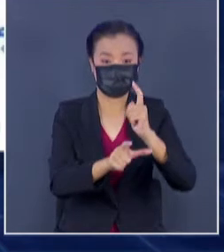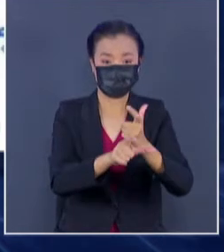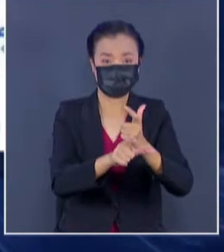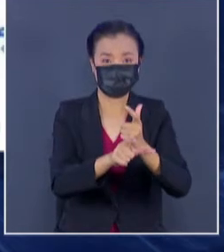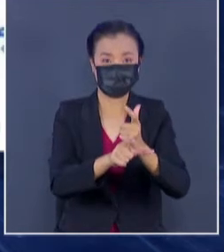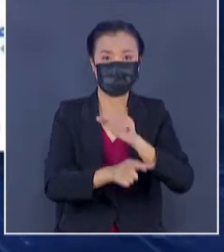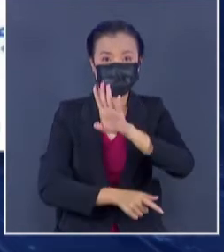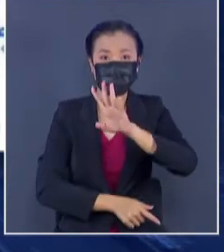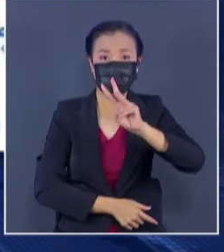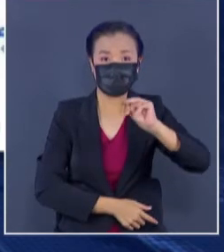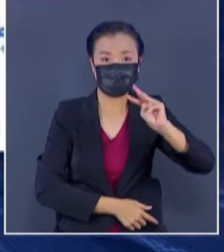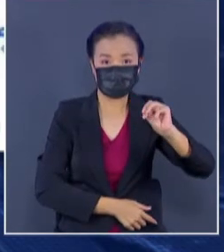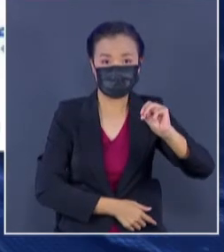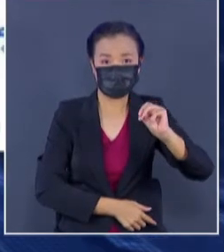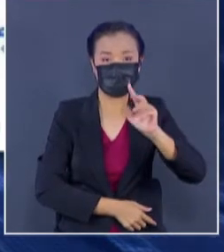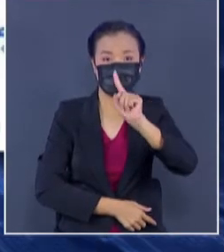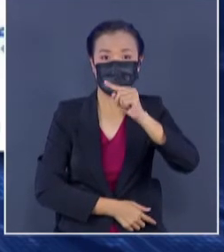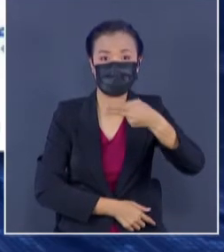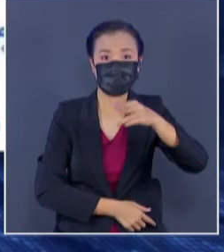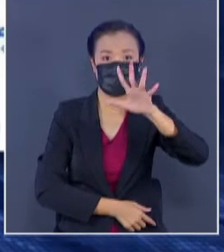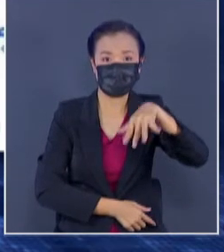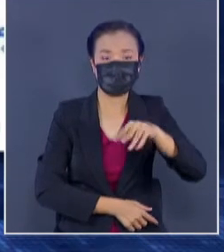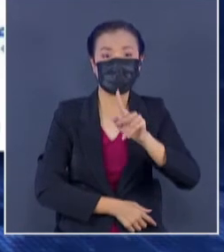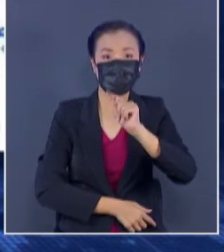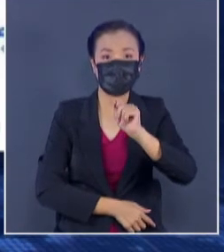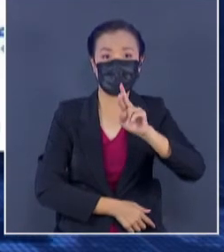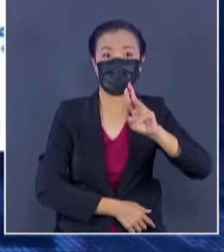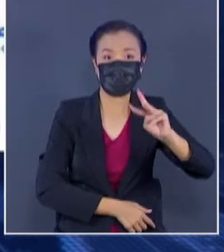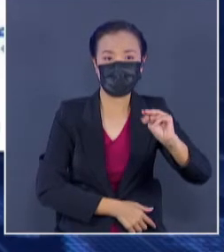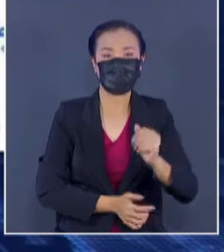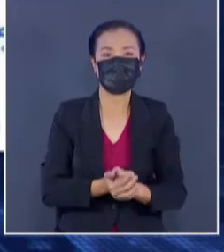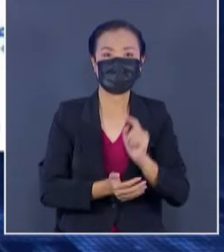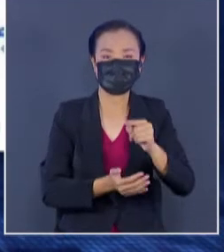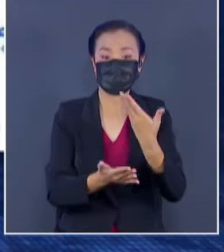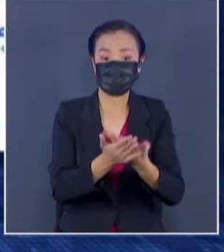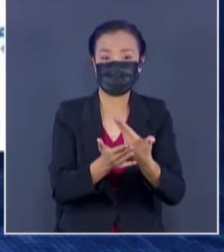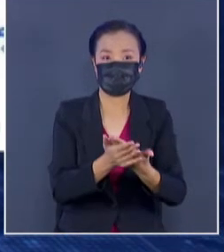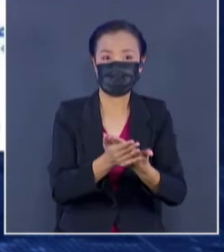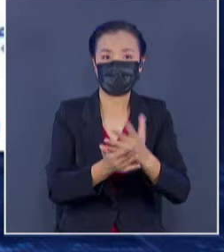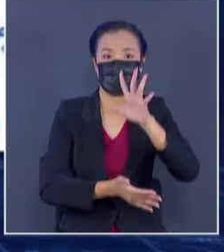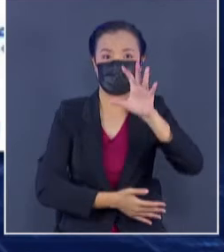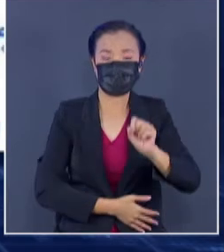าด4มิลลิเมตรจำนวน 15,000 ตารางเมตรเฉพาะส่วนนี้คิดราคาเอาไว้